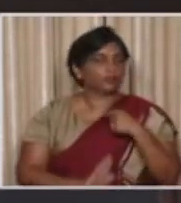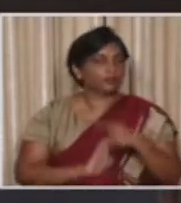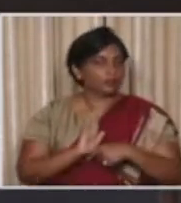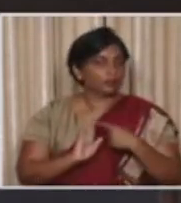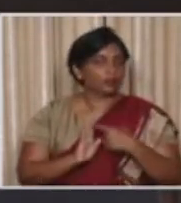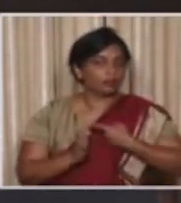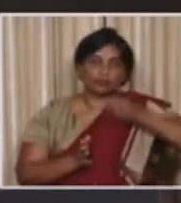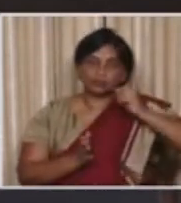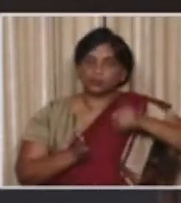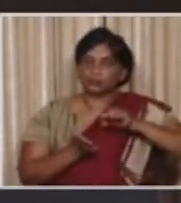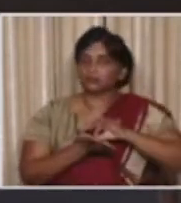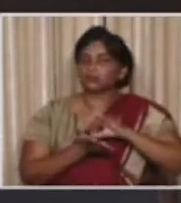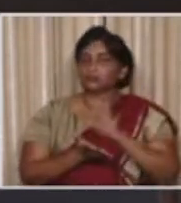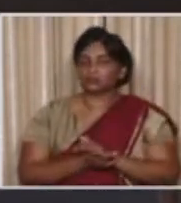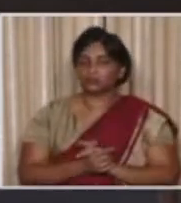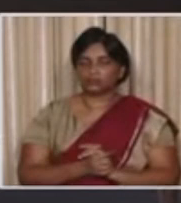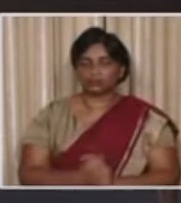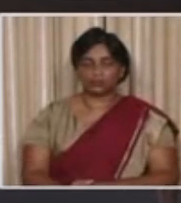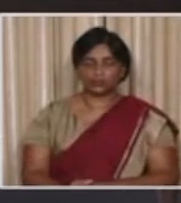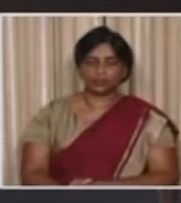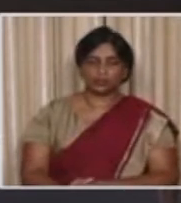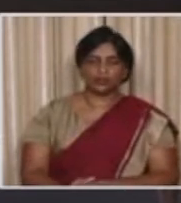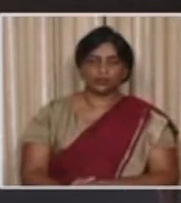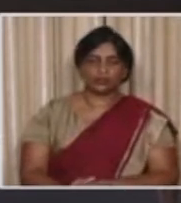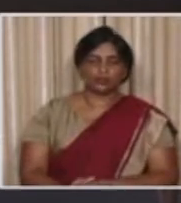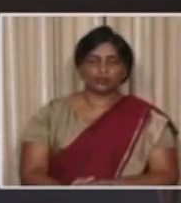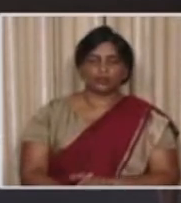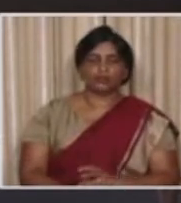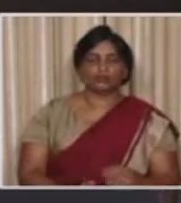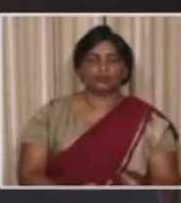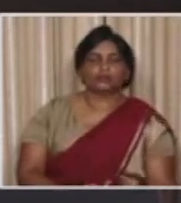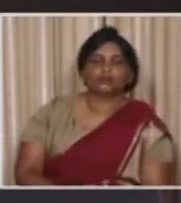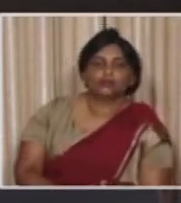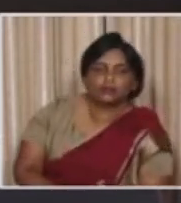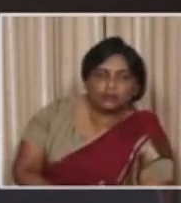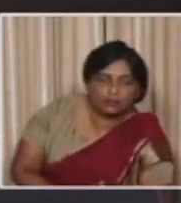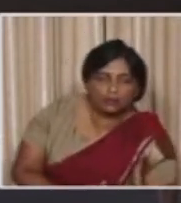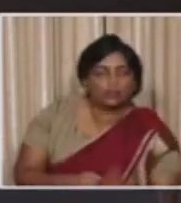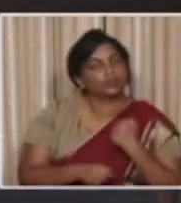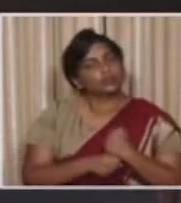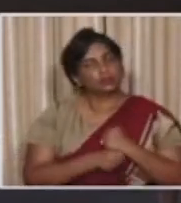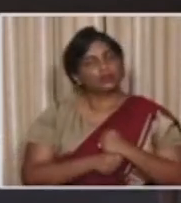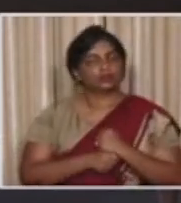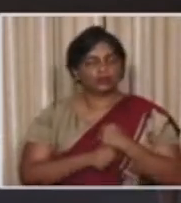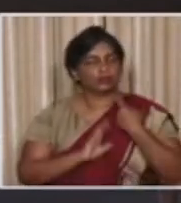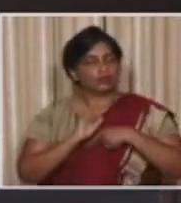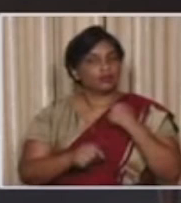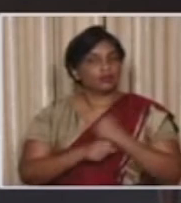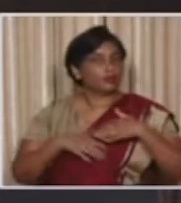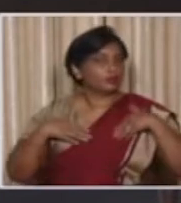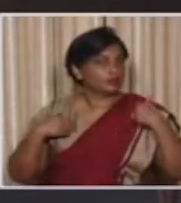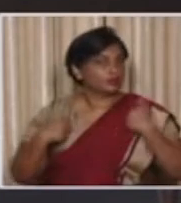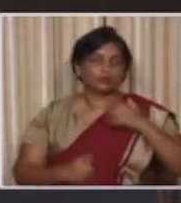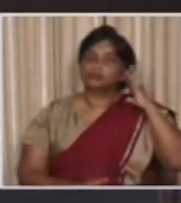අපි ගත්ත තීන්දු ගැන ශ්‍රී ලංකාස් පබ්ලික් හෙල්ත් achievements in 2016 demonstrate that the country is well placed